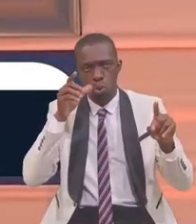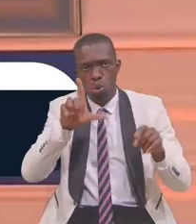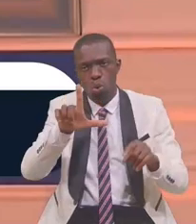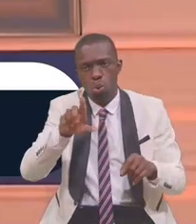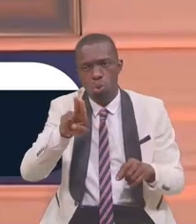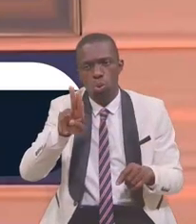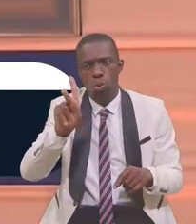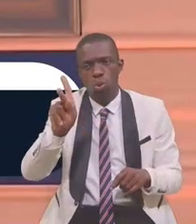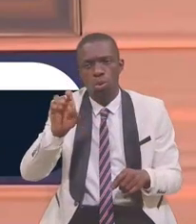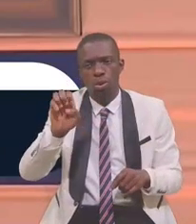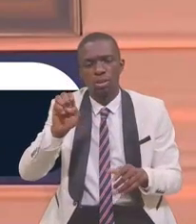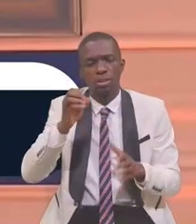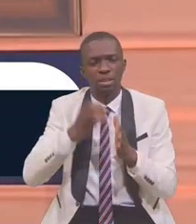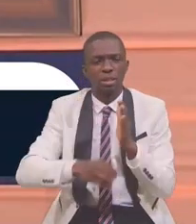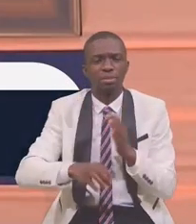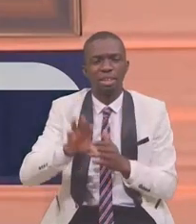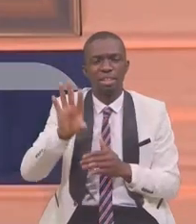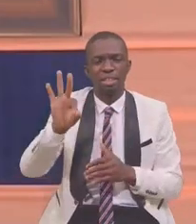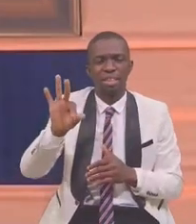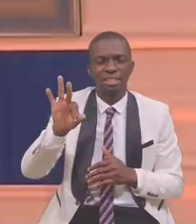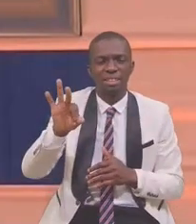Luc 19, verset 10.